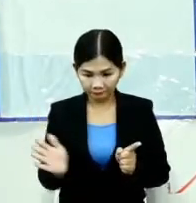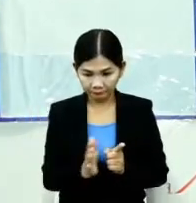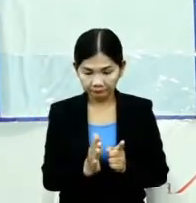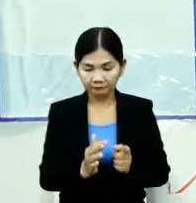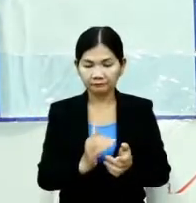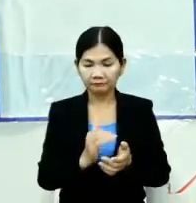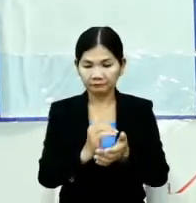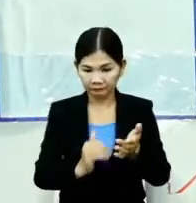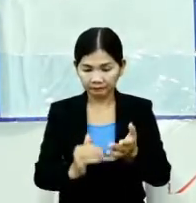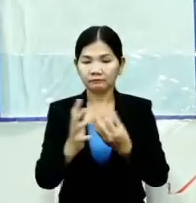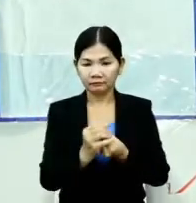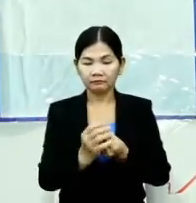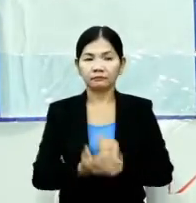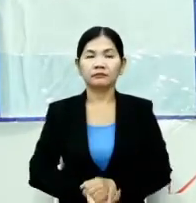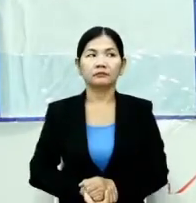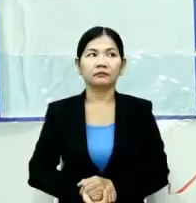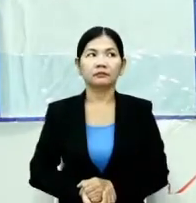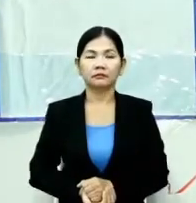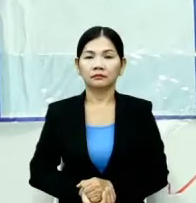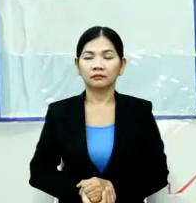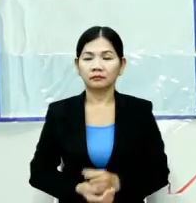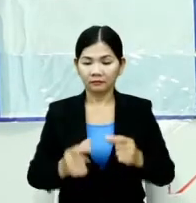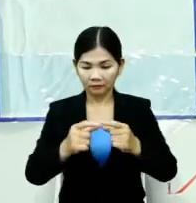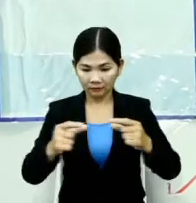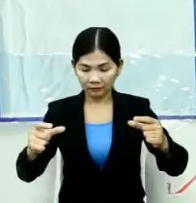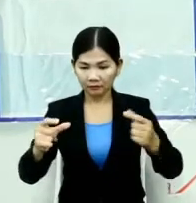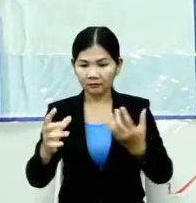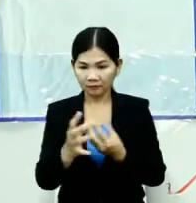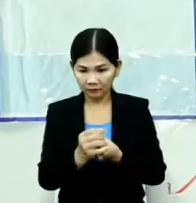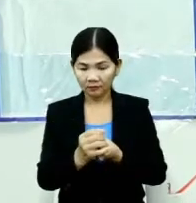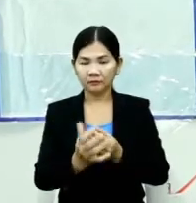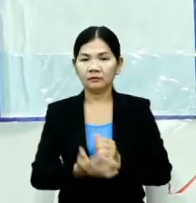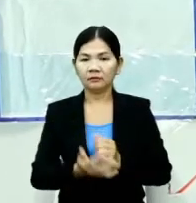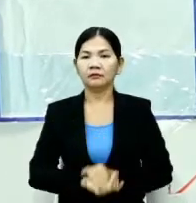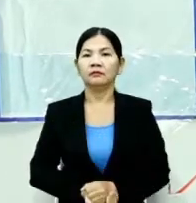ចេញមិនទេចំនួនចេញណាកូនណា